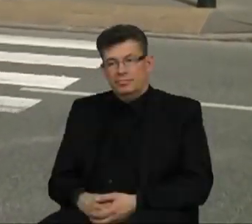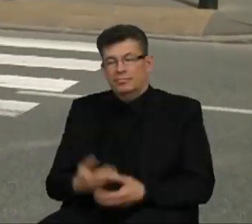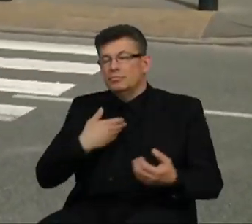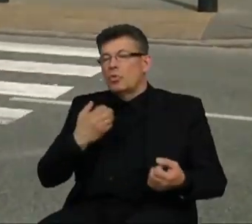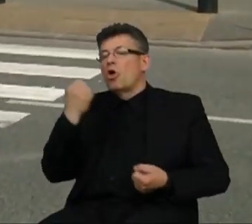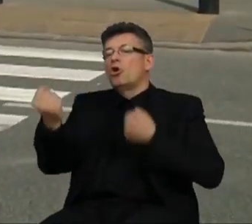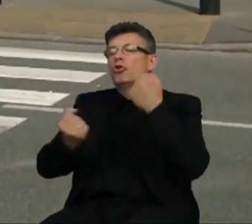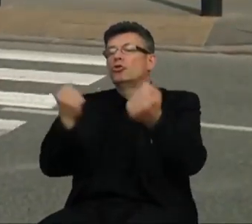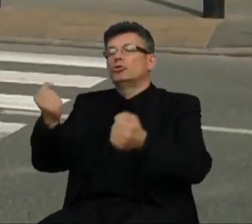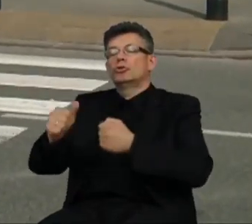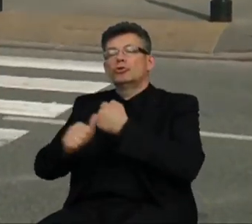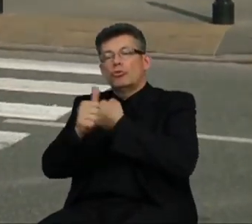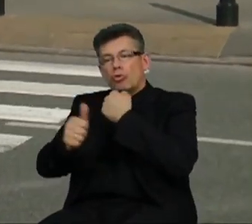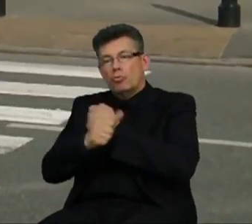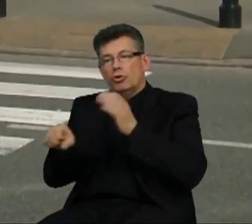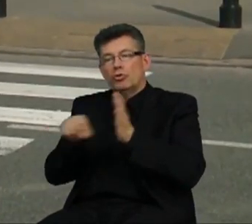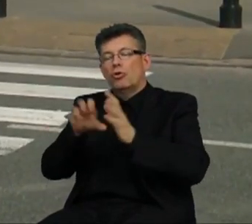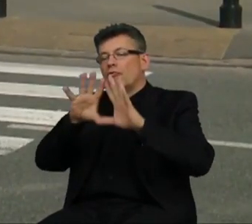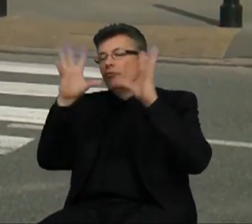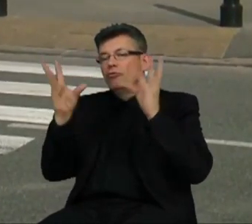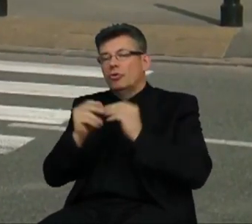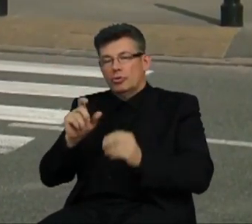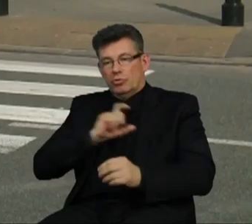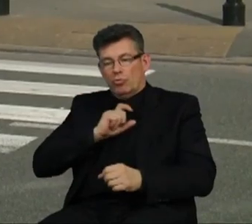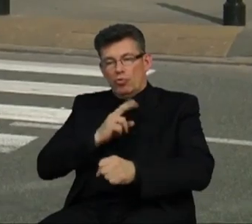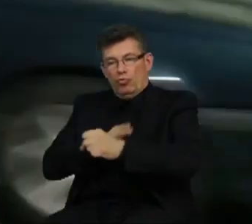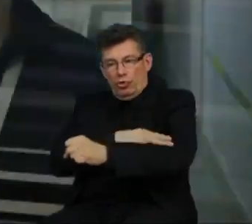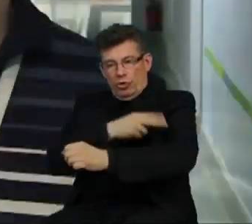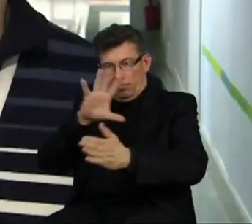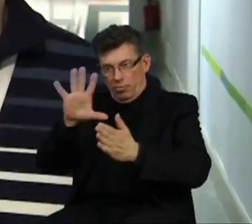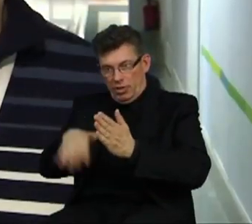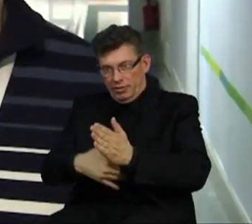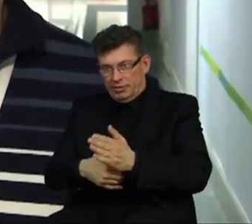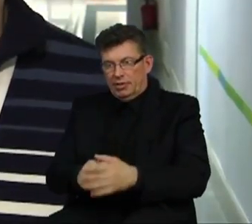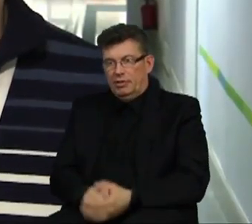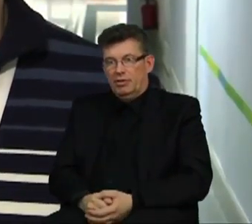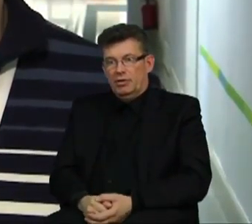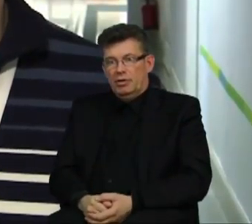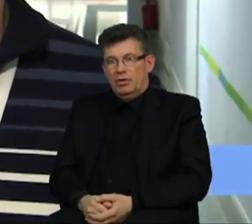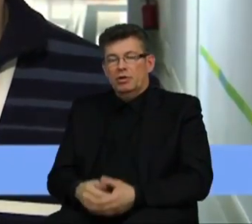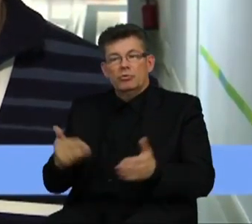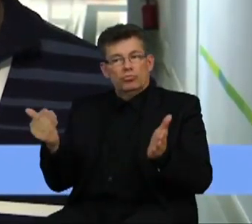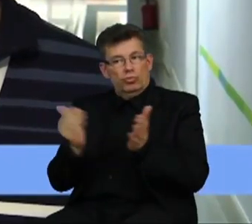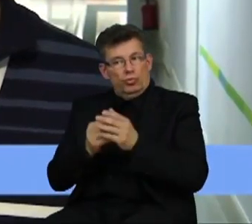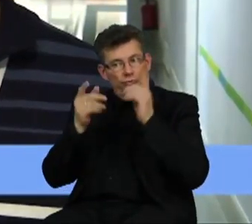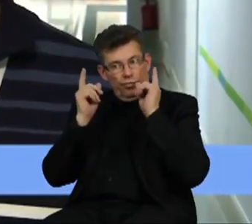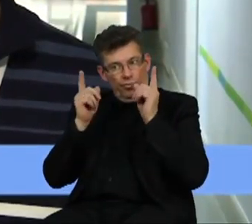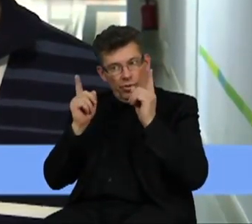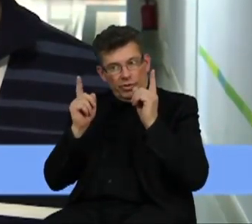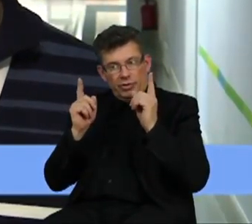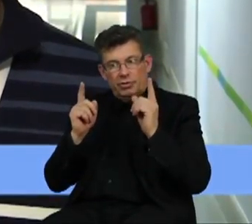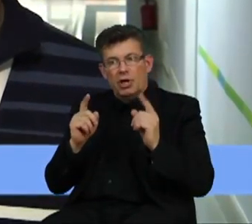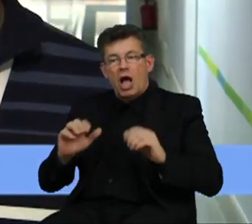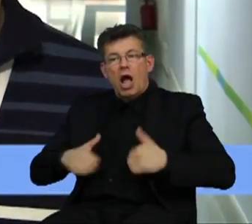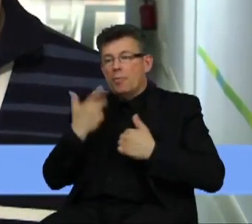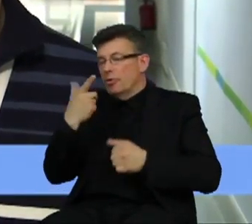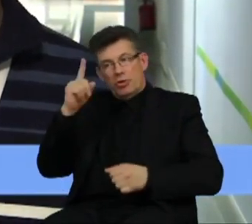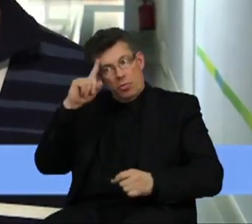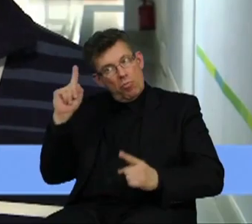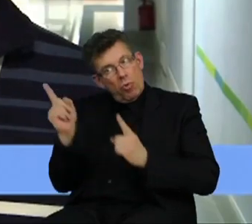Roznoszę dokumenty do wszystkich biur Urzędu Miasta. Trzeba uważać, żeby się